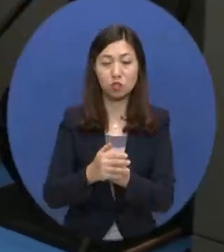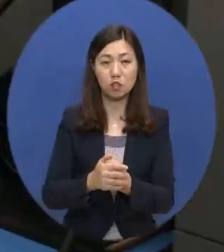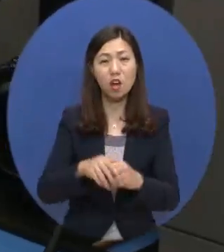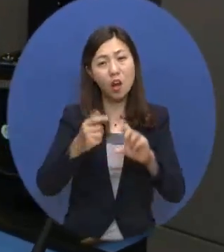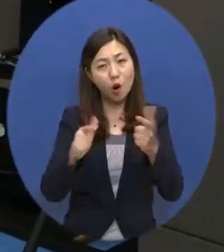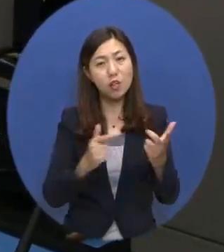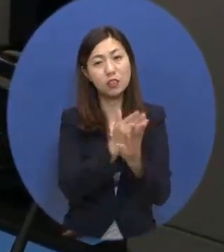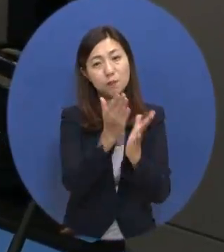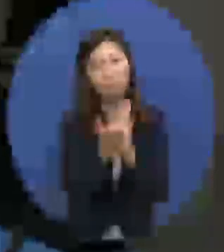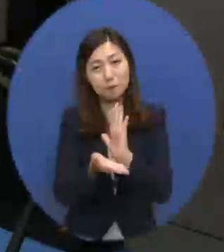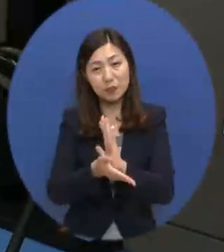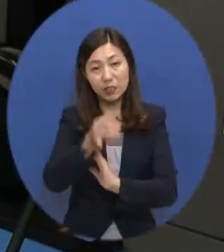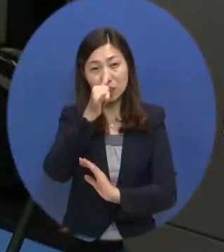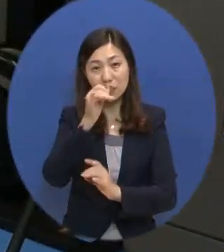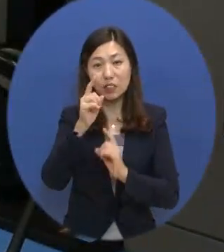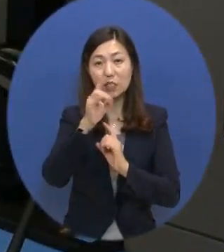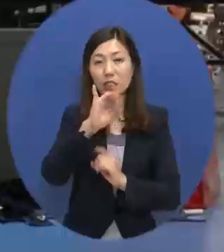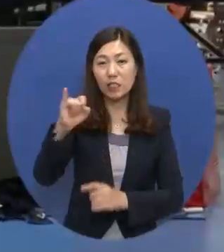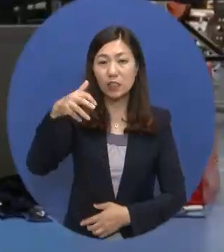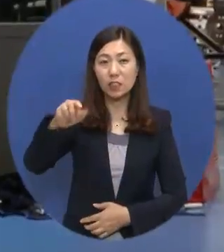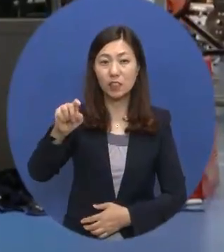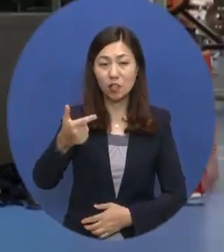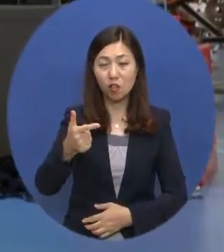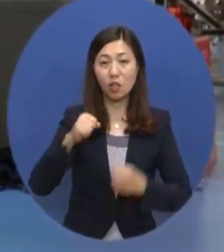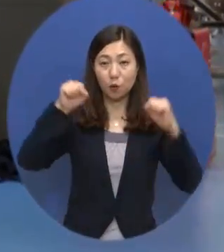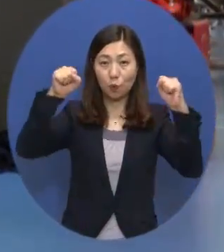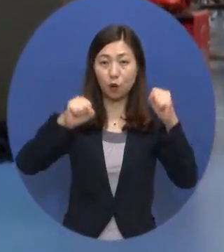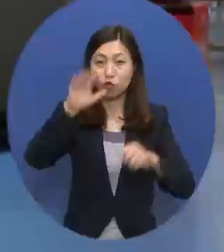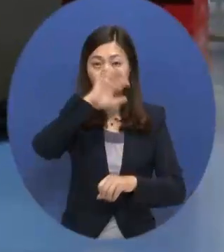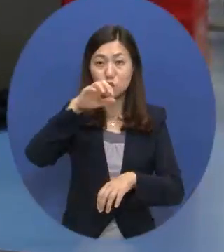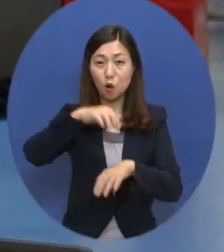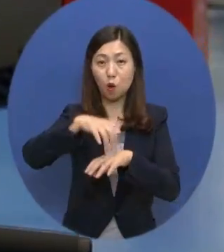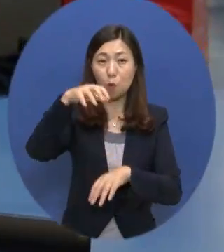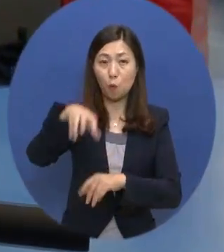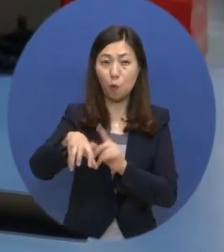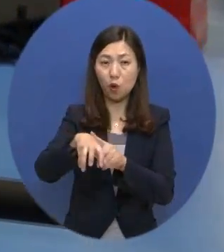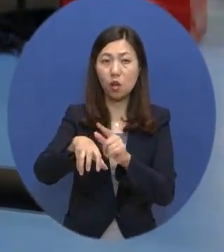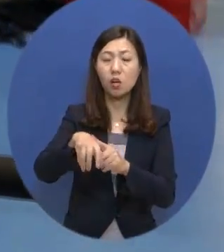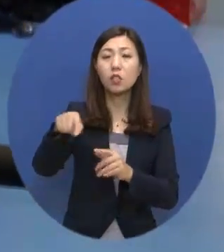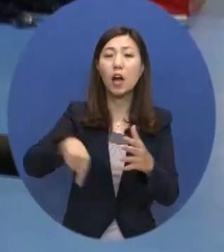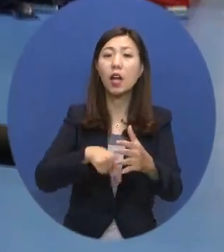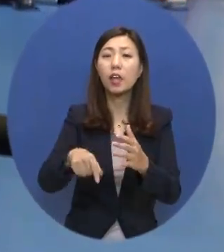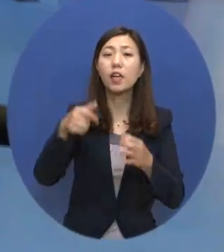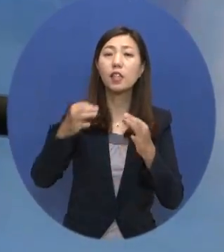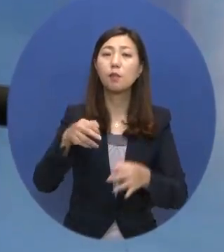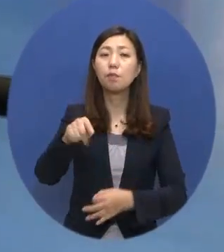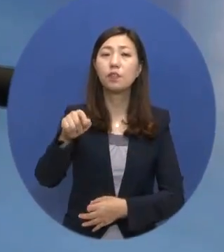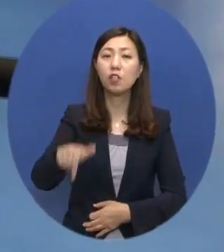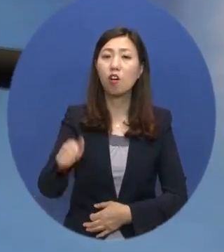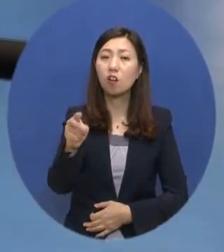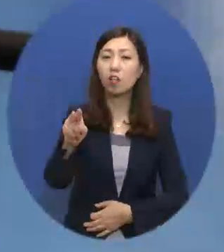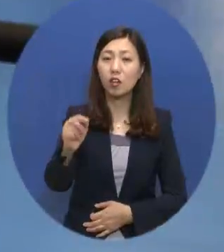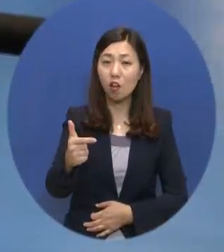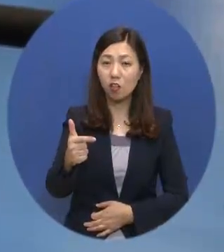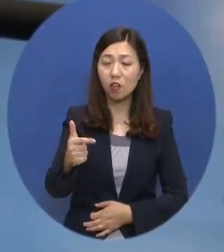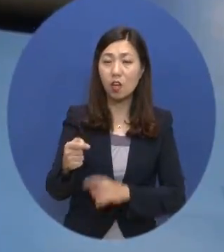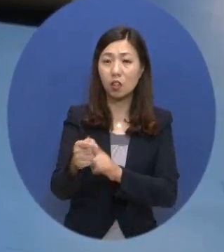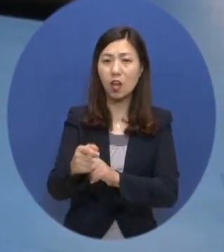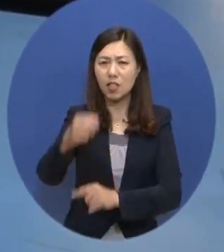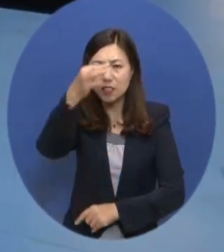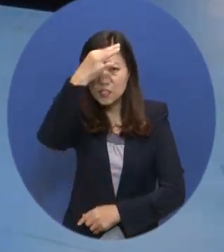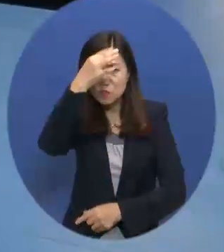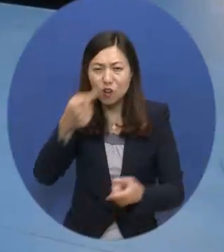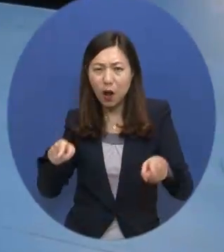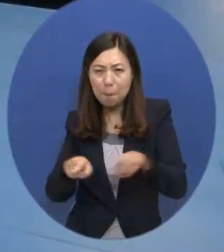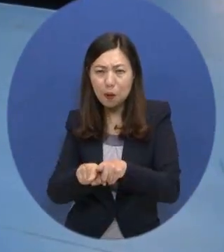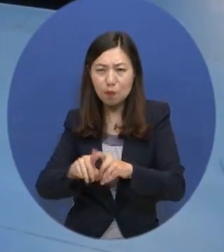시스템이 갖춰져 있는 이천 훈련장의 체력 단련실. 거기에 김석현 트레이너의 스킬까지 더해지면 최강 국대팀